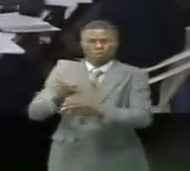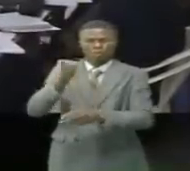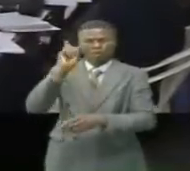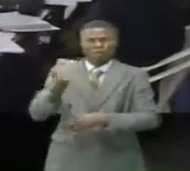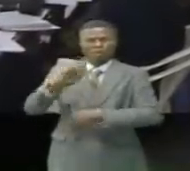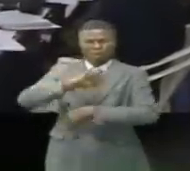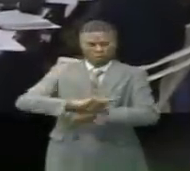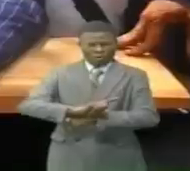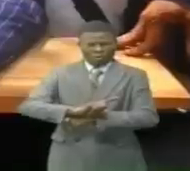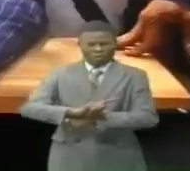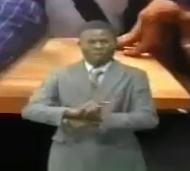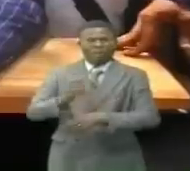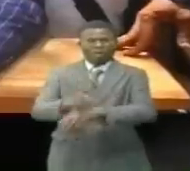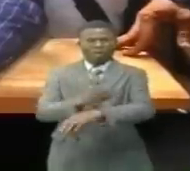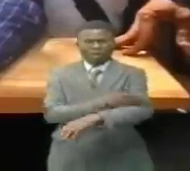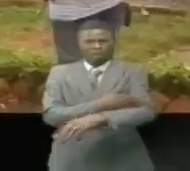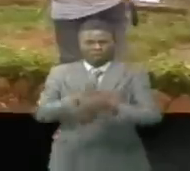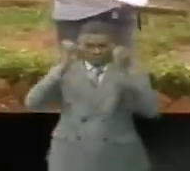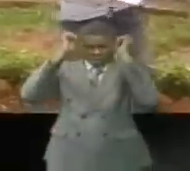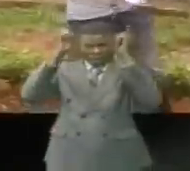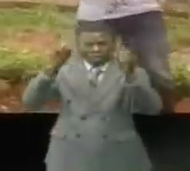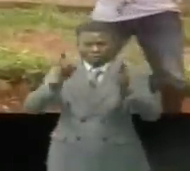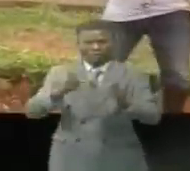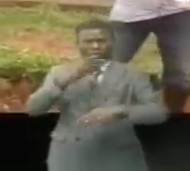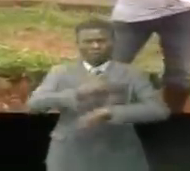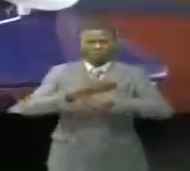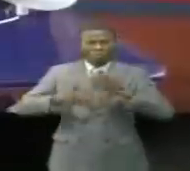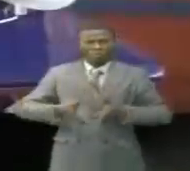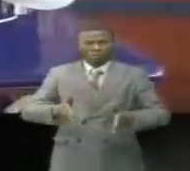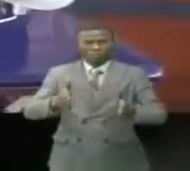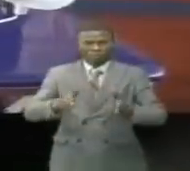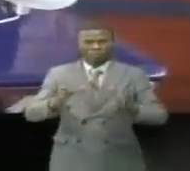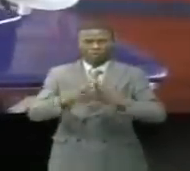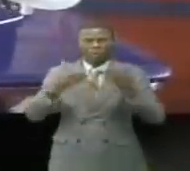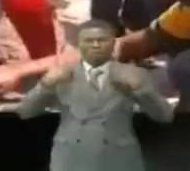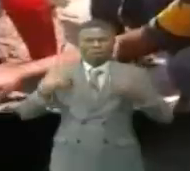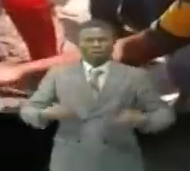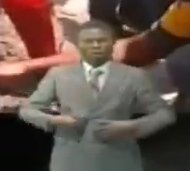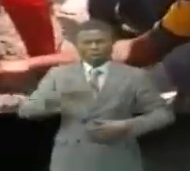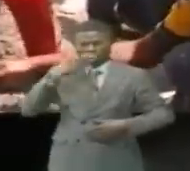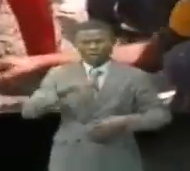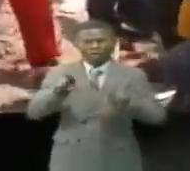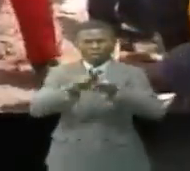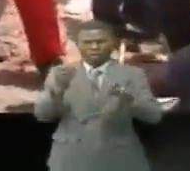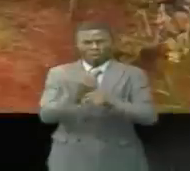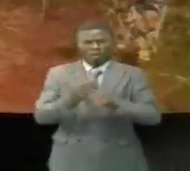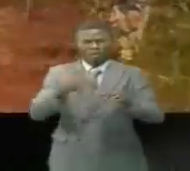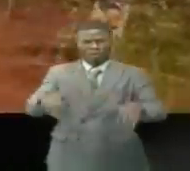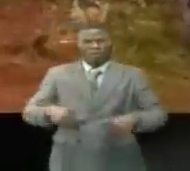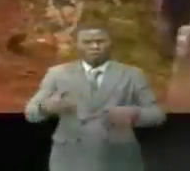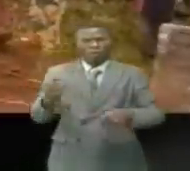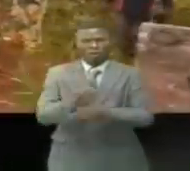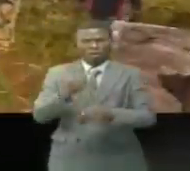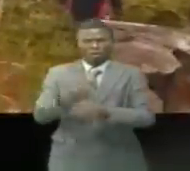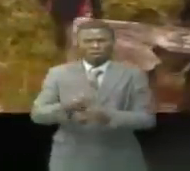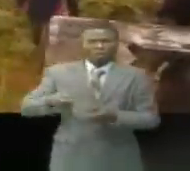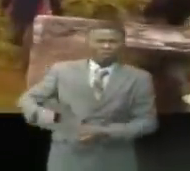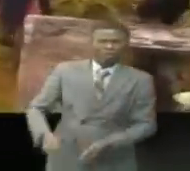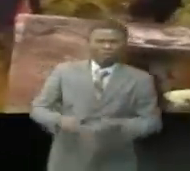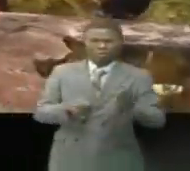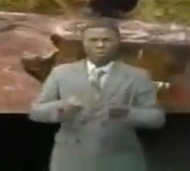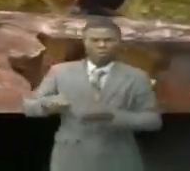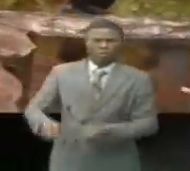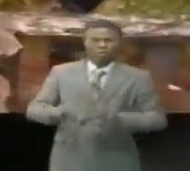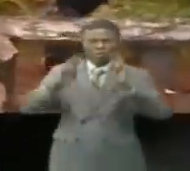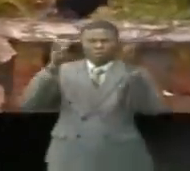jours ces quelques progrès, de l'éducation aux infrastructures en passant par la santé et l'agriculture, mais aussi les travaux d'assainissement de la ville de